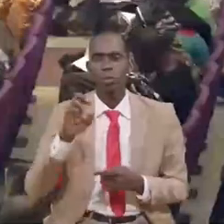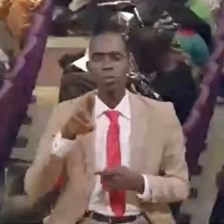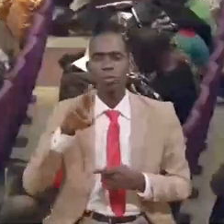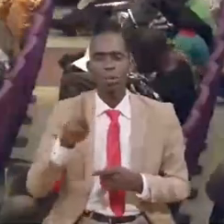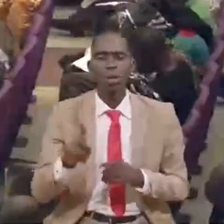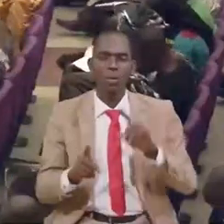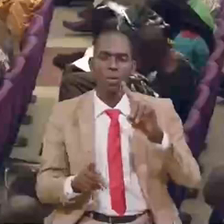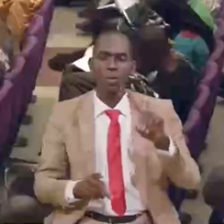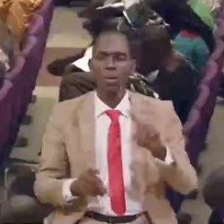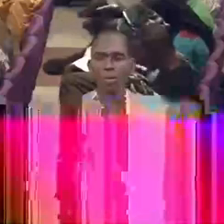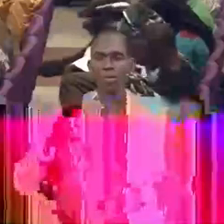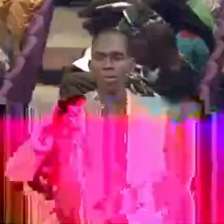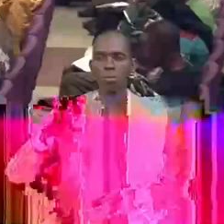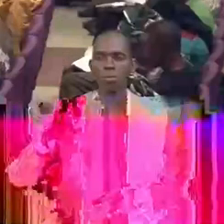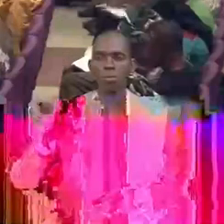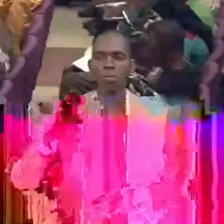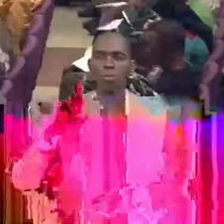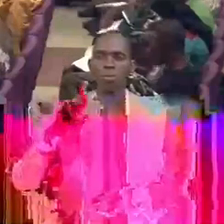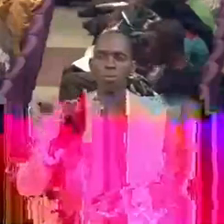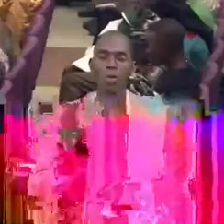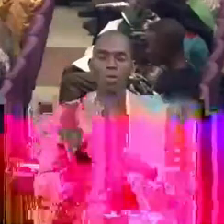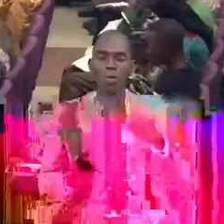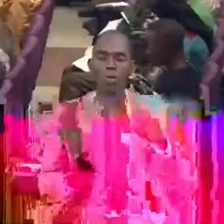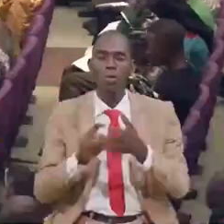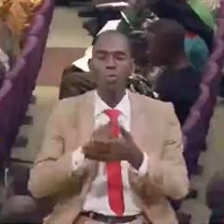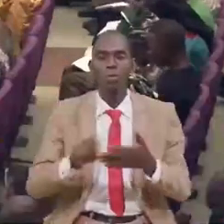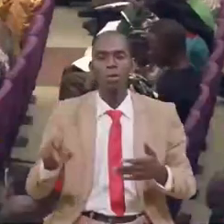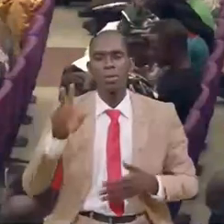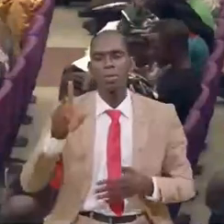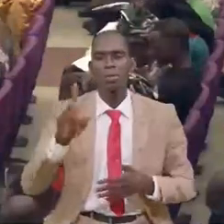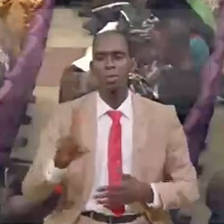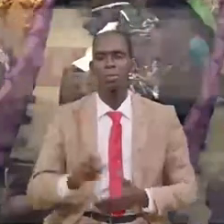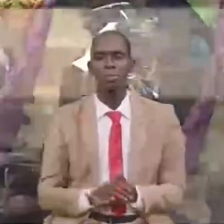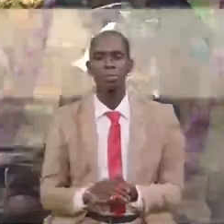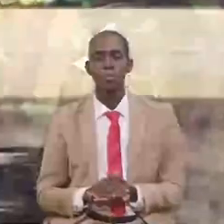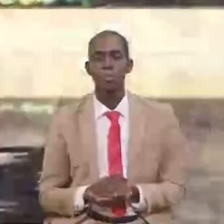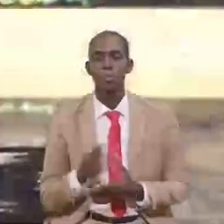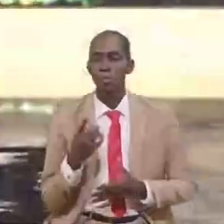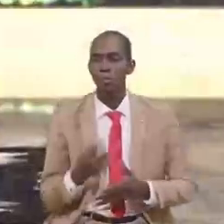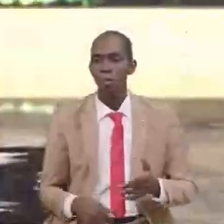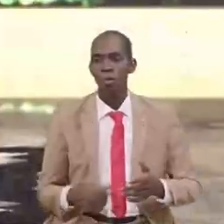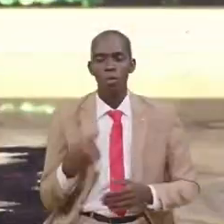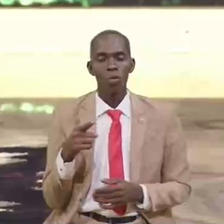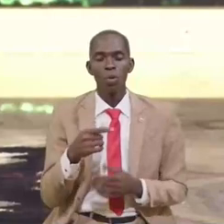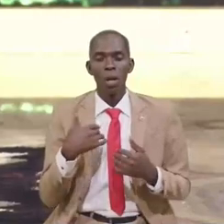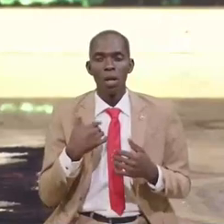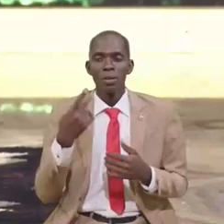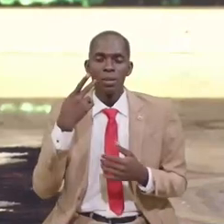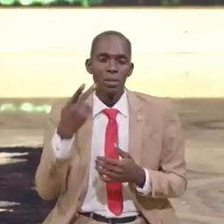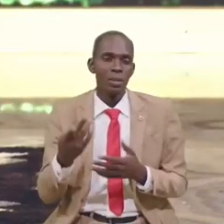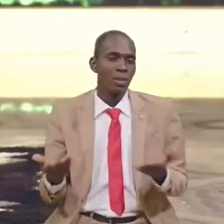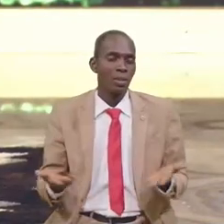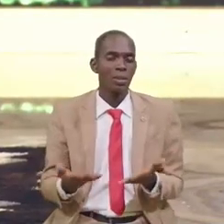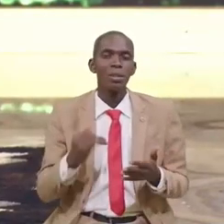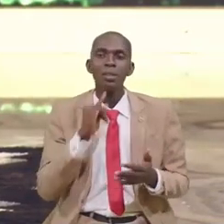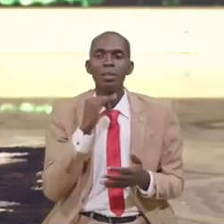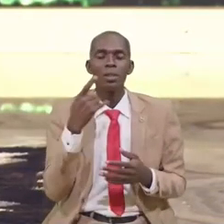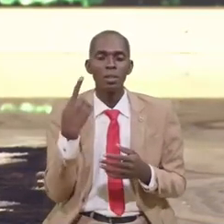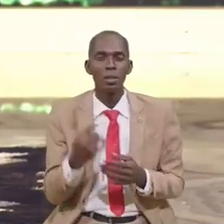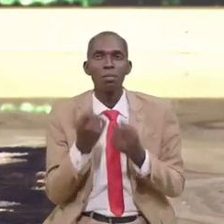Marc 1, je lis le verset 31. Ce que nous avons vu maintenant, c'est